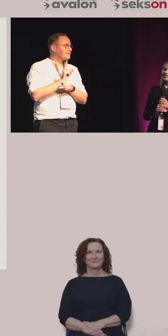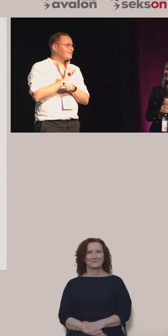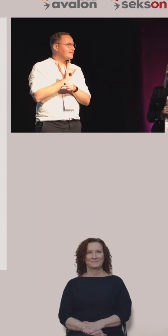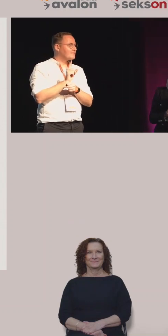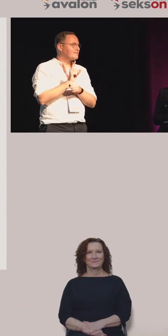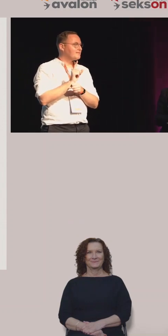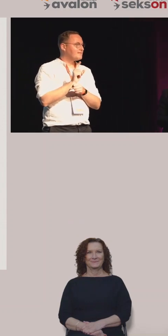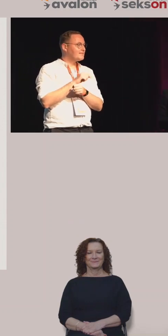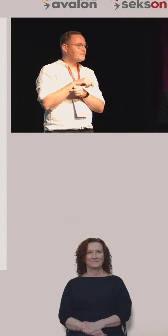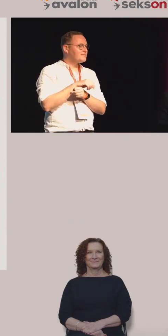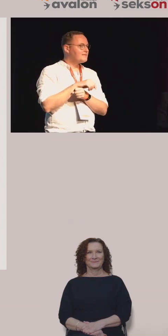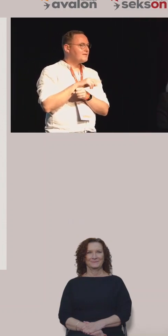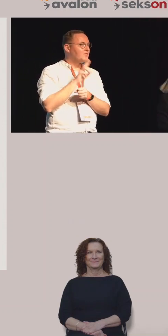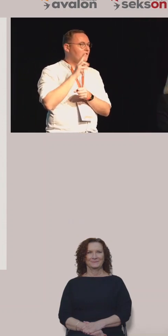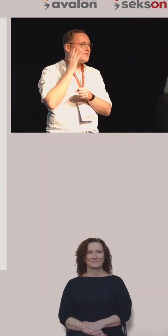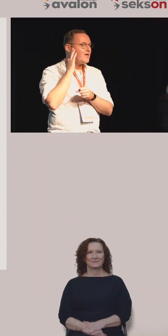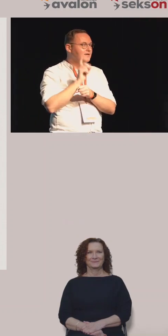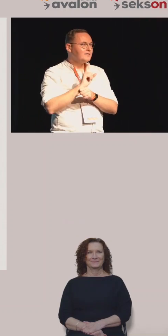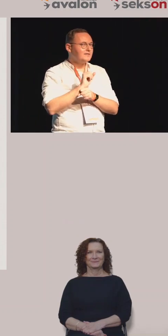Zaprzeczenie.